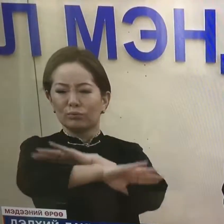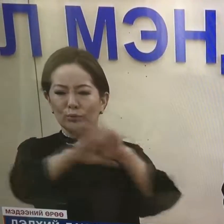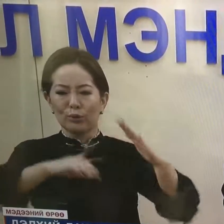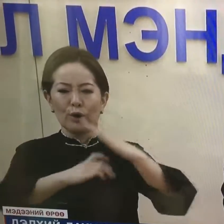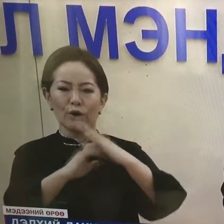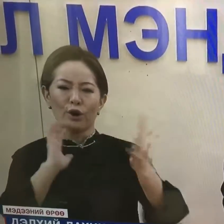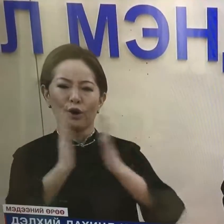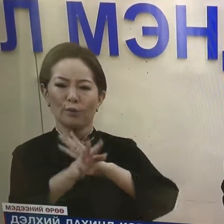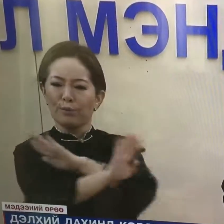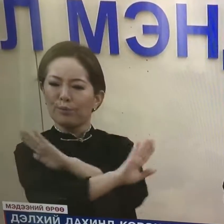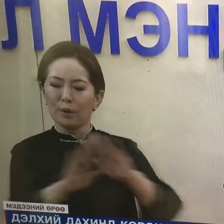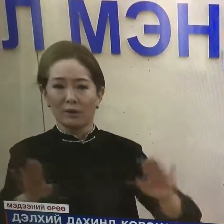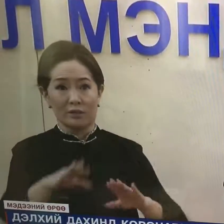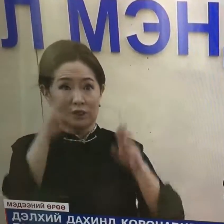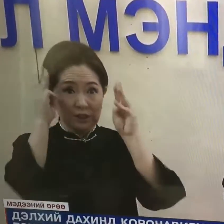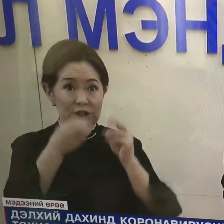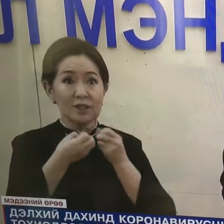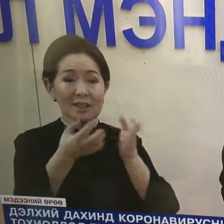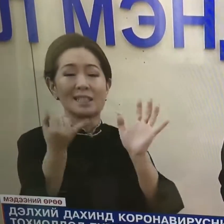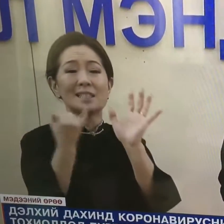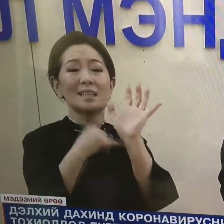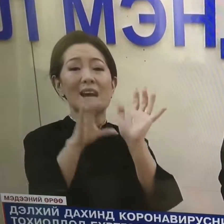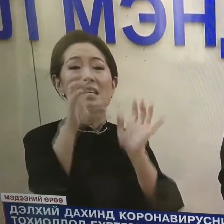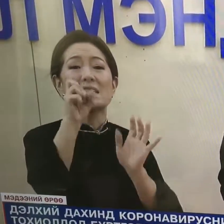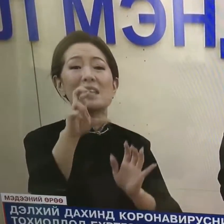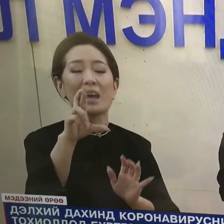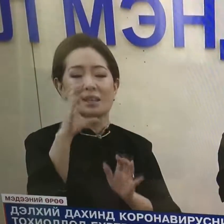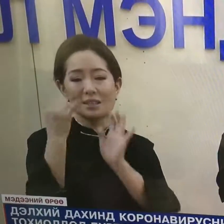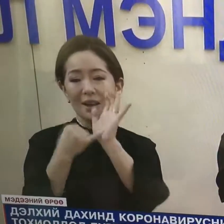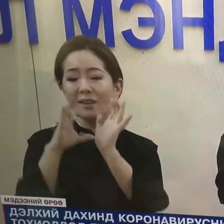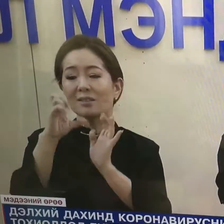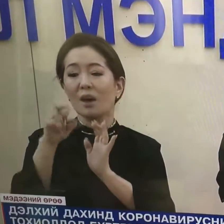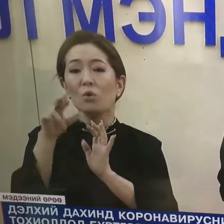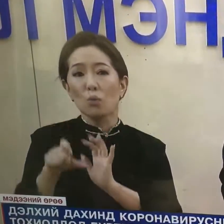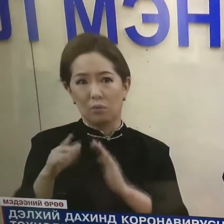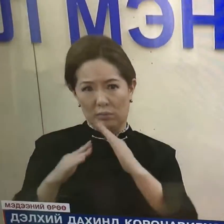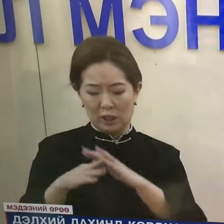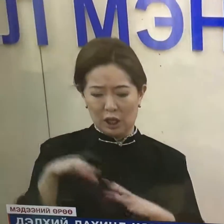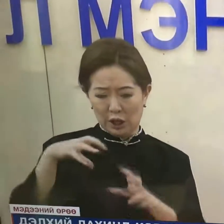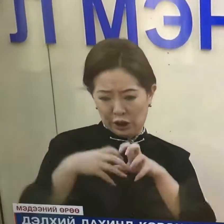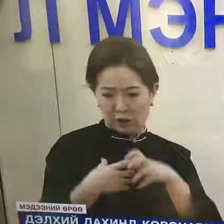хамрагдсан байна. Дэлхийн хэмжээнд сүүлийн өдрүүдэд тохиолдлын тоо 100,000 давж